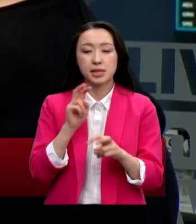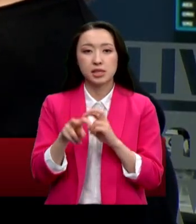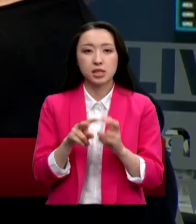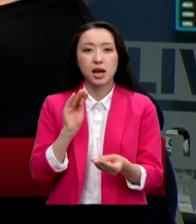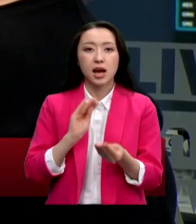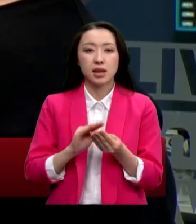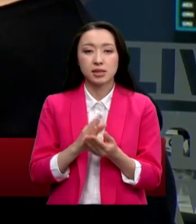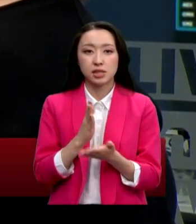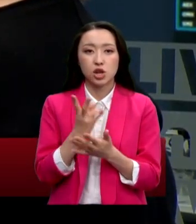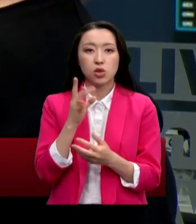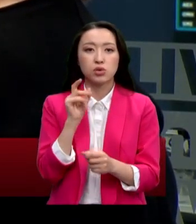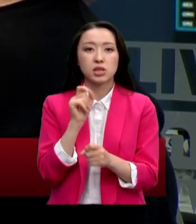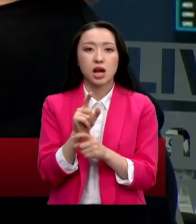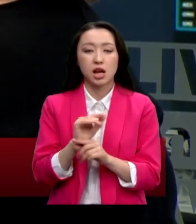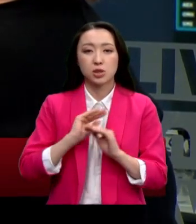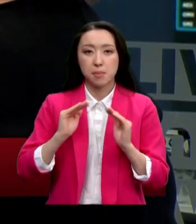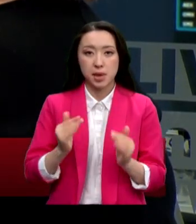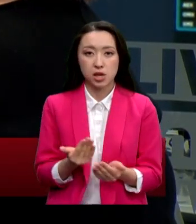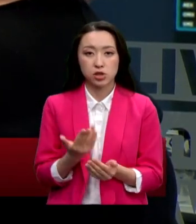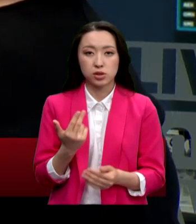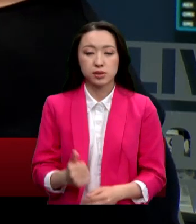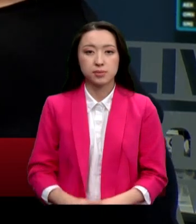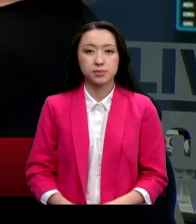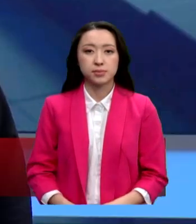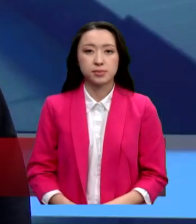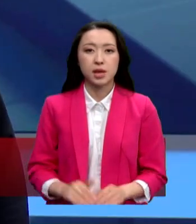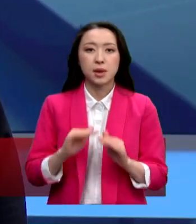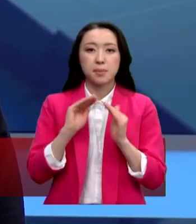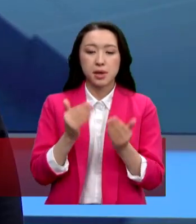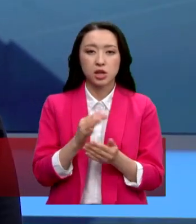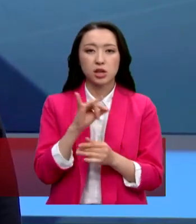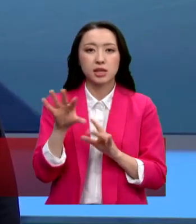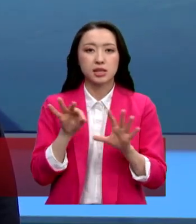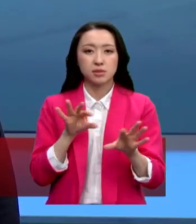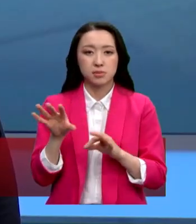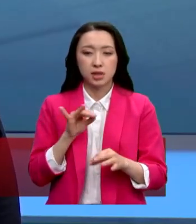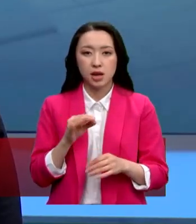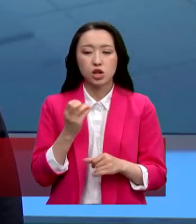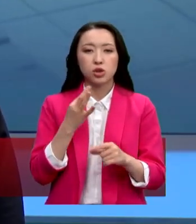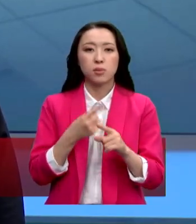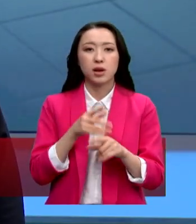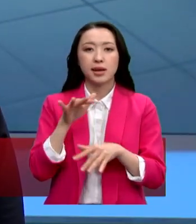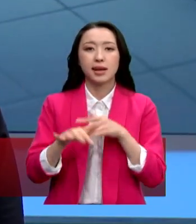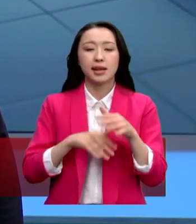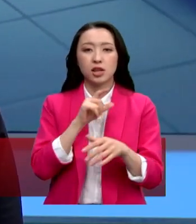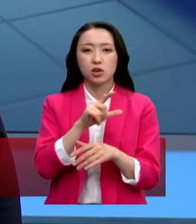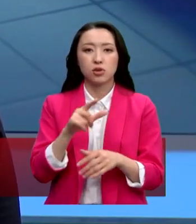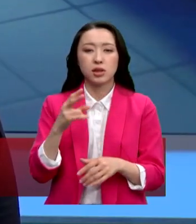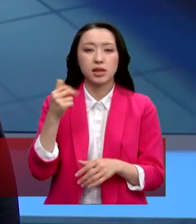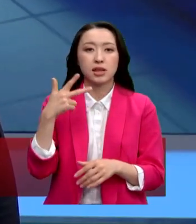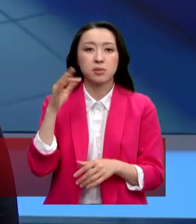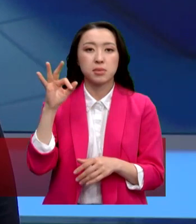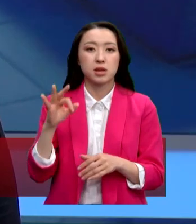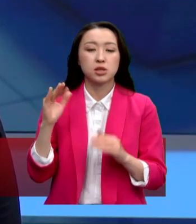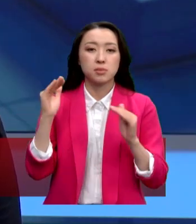же объеме, но заказывать стали меньше и избирательно. Меньше избирательнее раз. На самом деле клиентоотток на 30%, поскольку люди